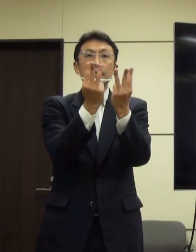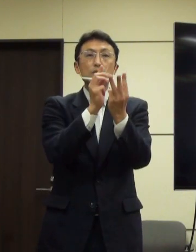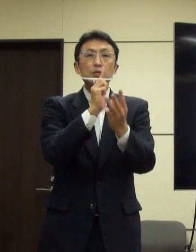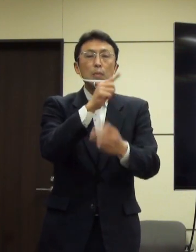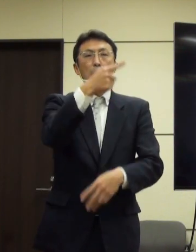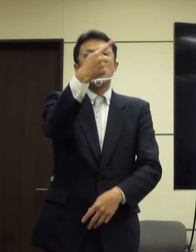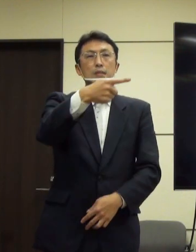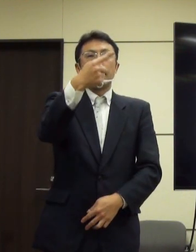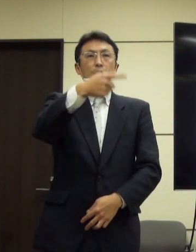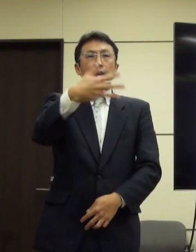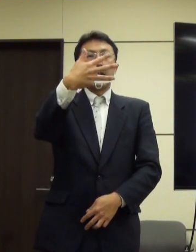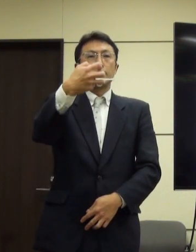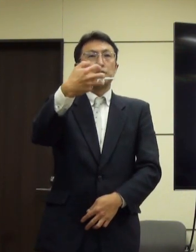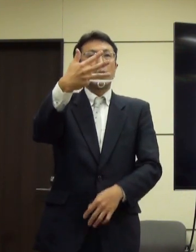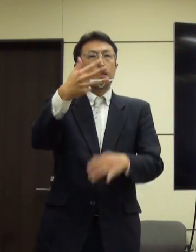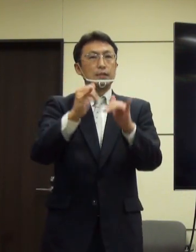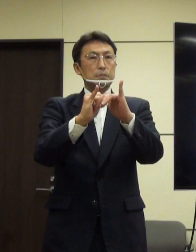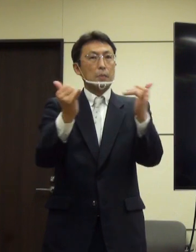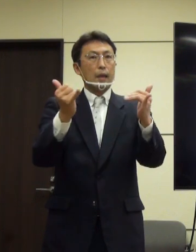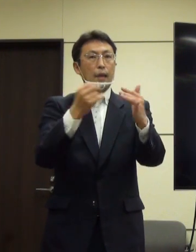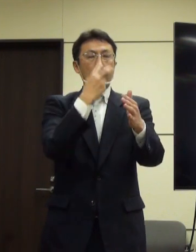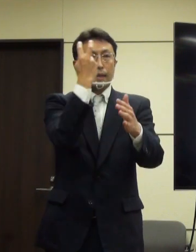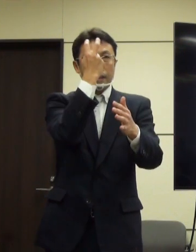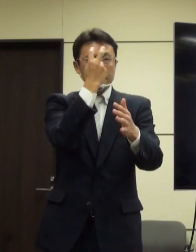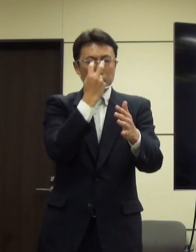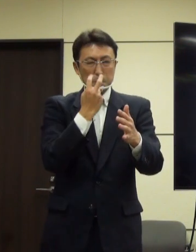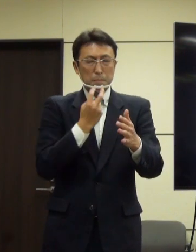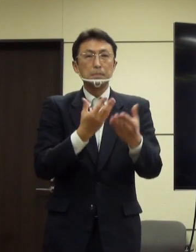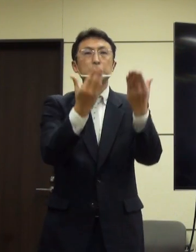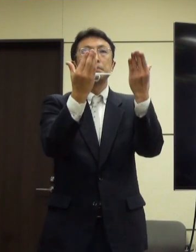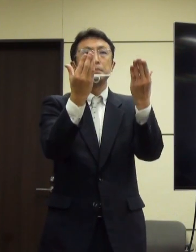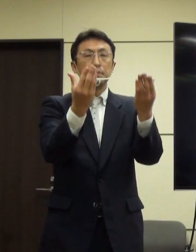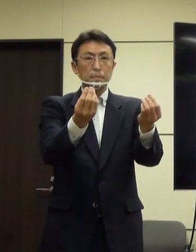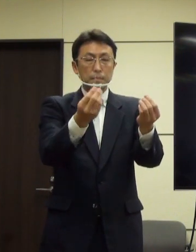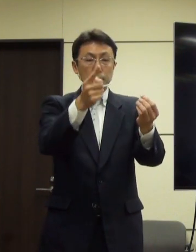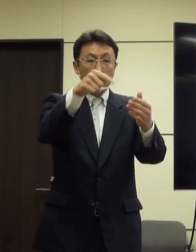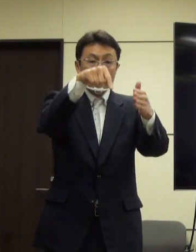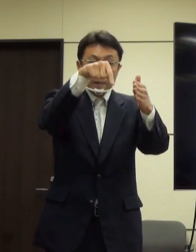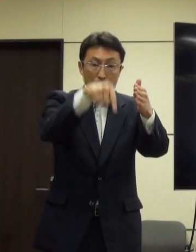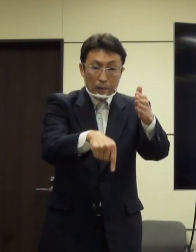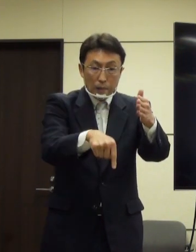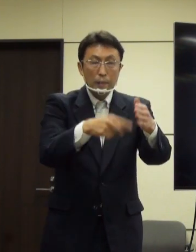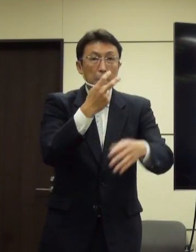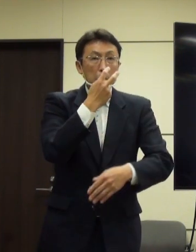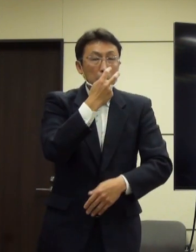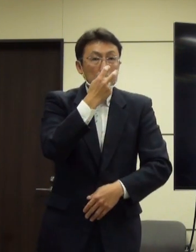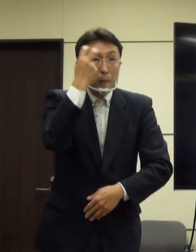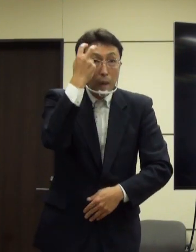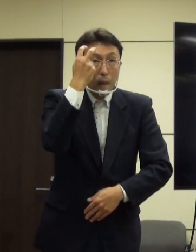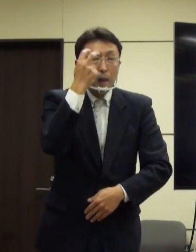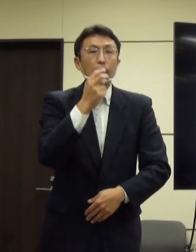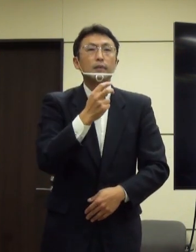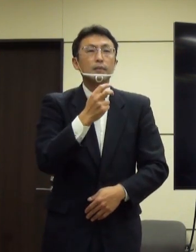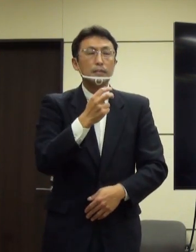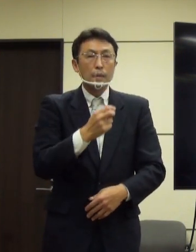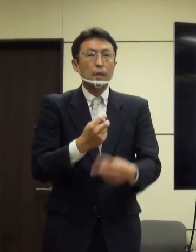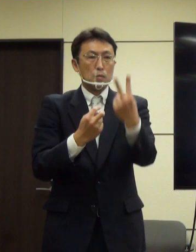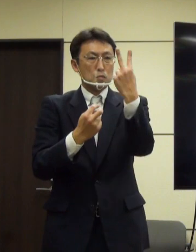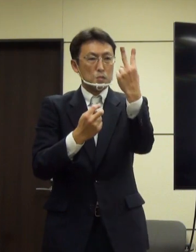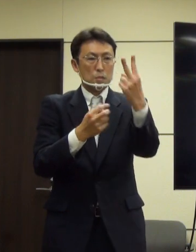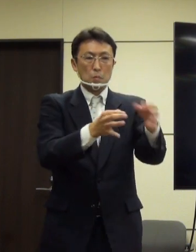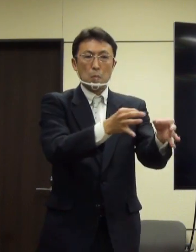1088めいけんさせていただきました家陽性となりましたのはですねに施設で